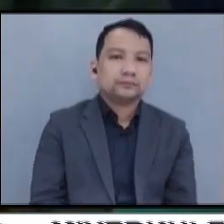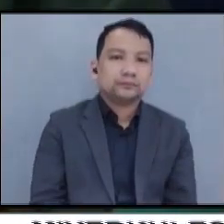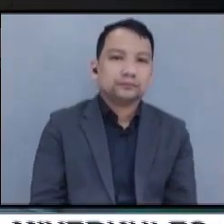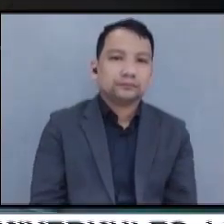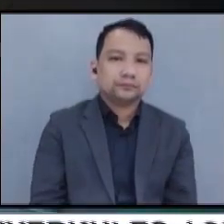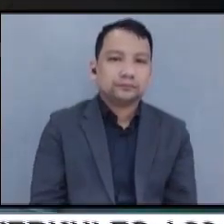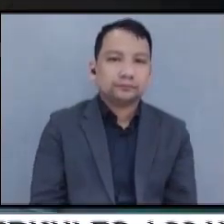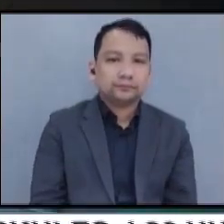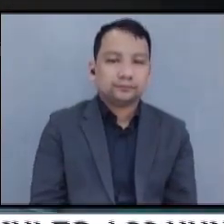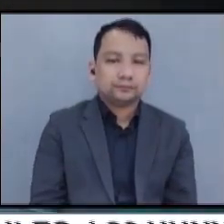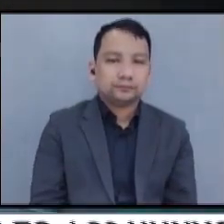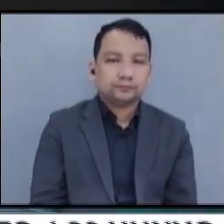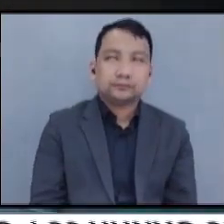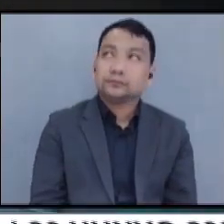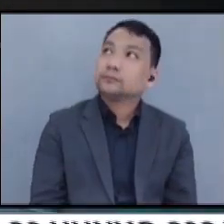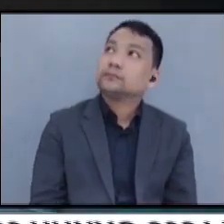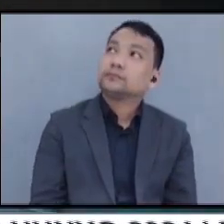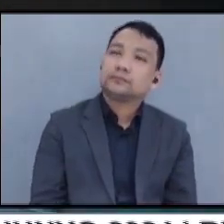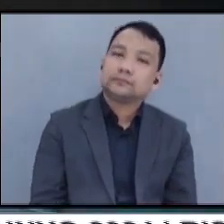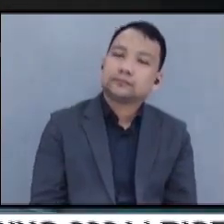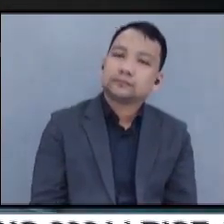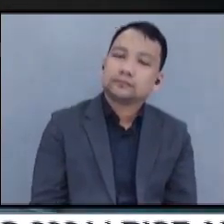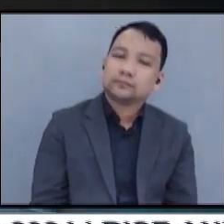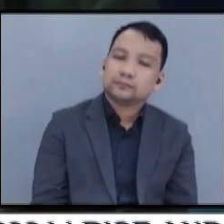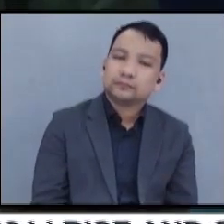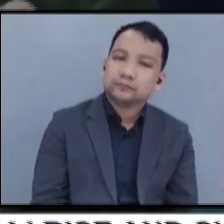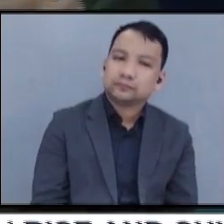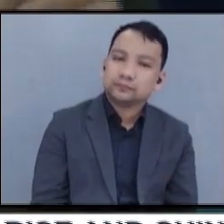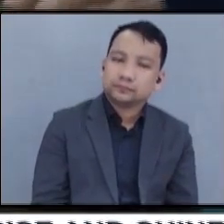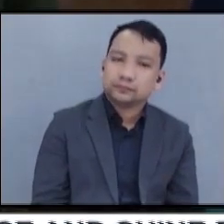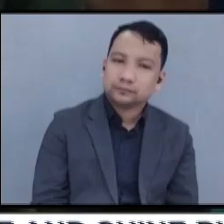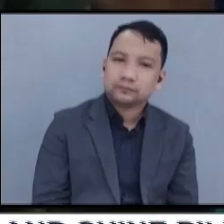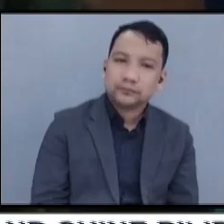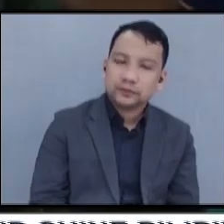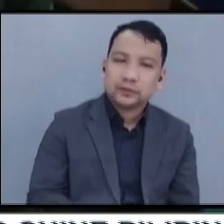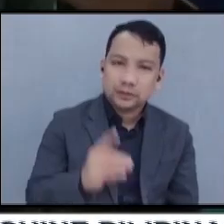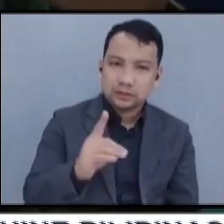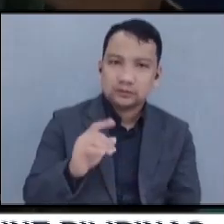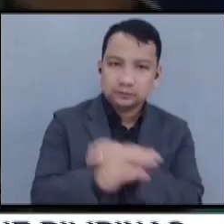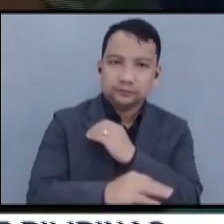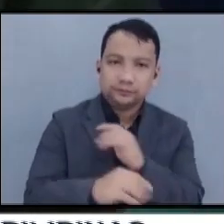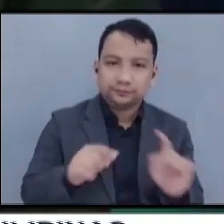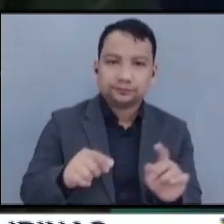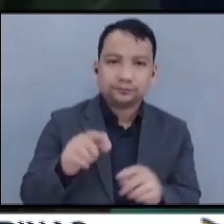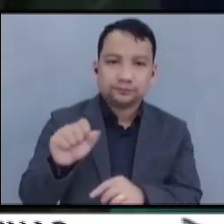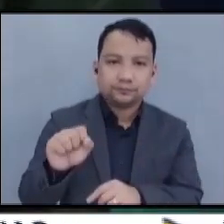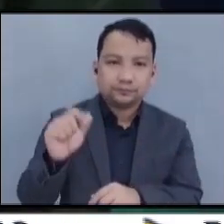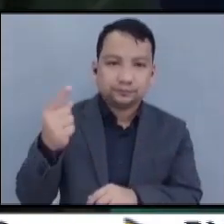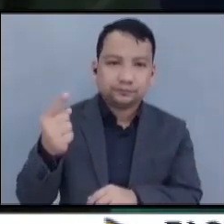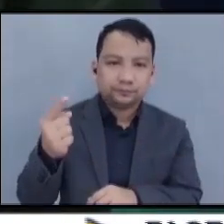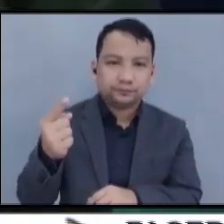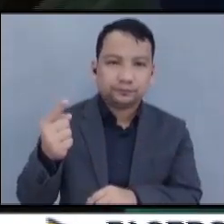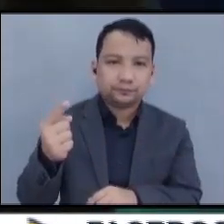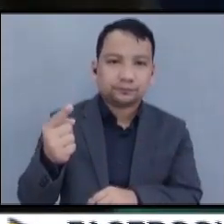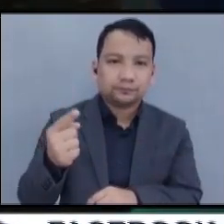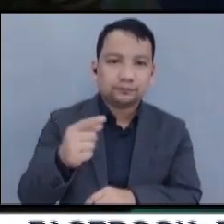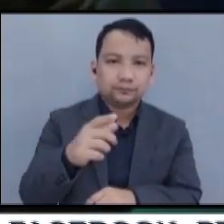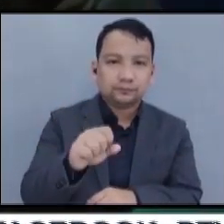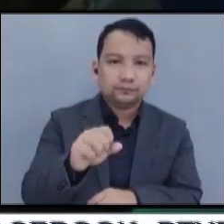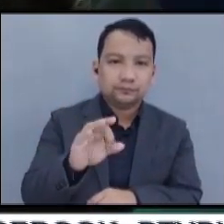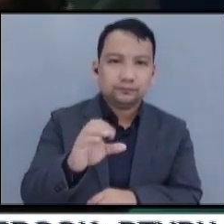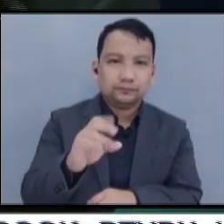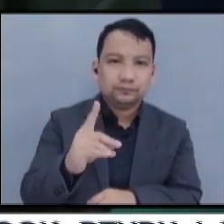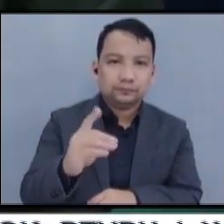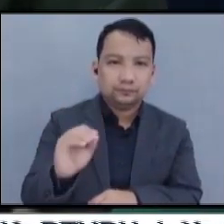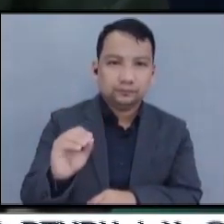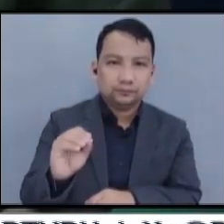report sa pagdinig sa Senate committee on foreign relations mismong si Sean First Class underwater operator Jeffrey Facundo